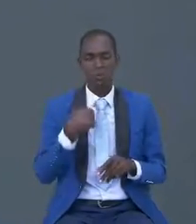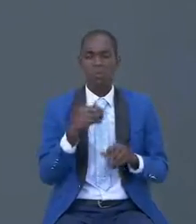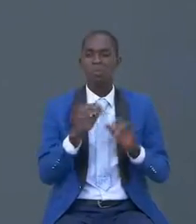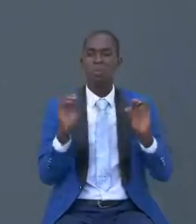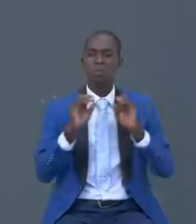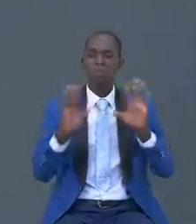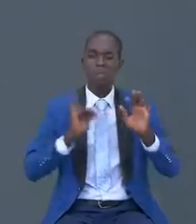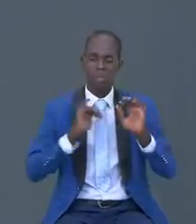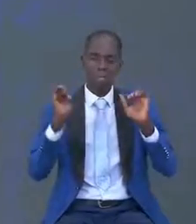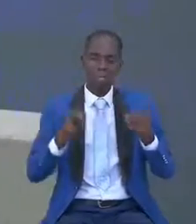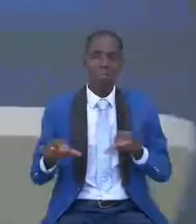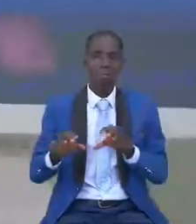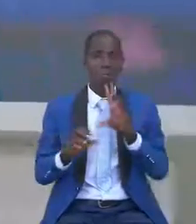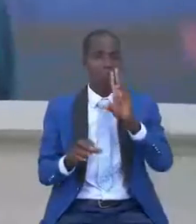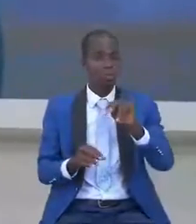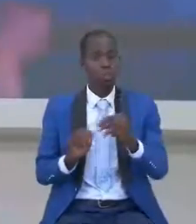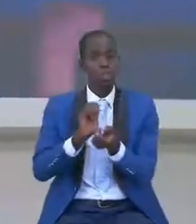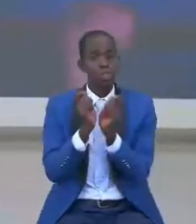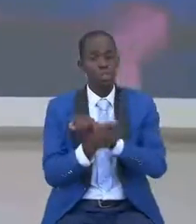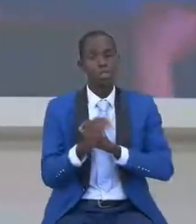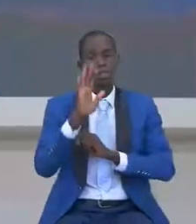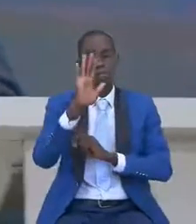faire. Change ton langage.